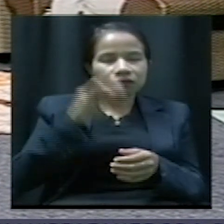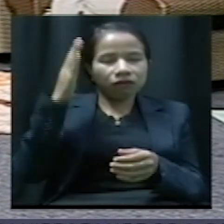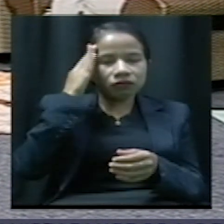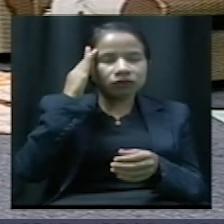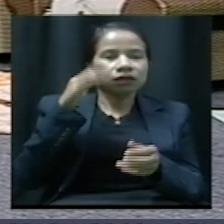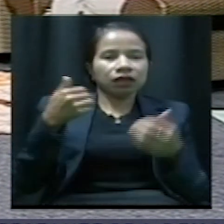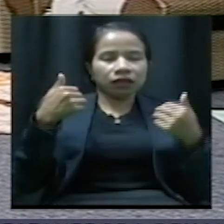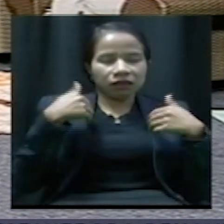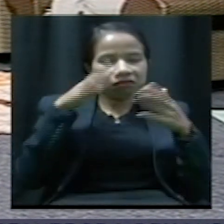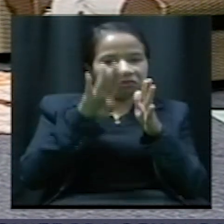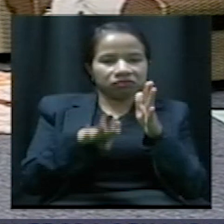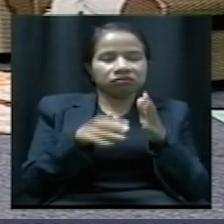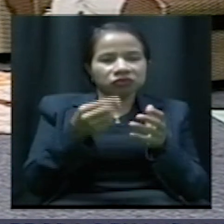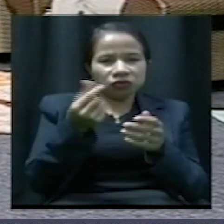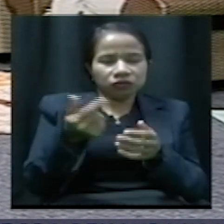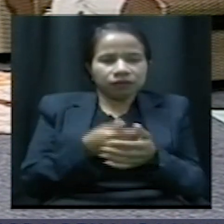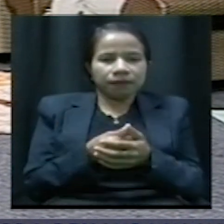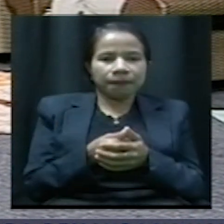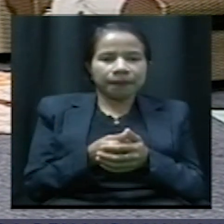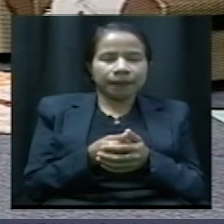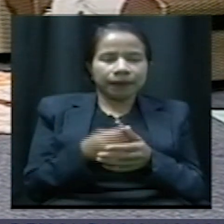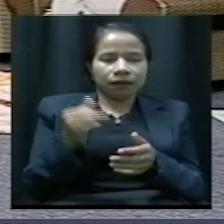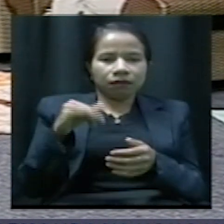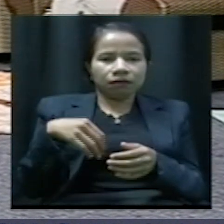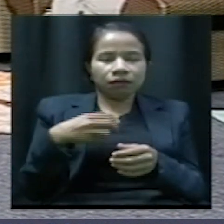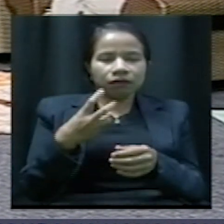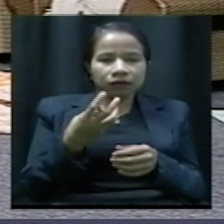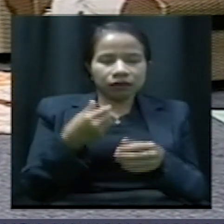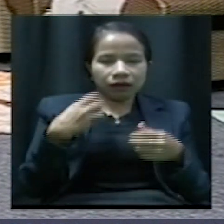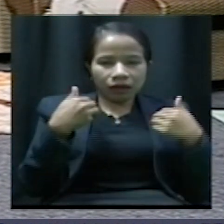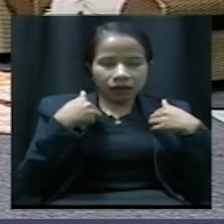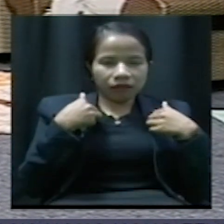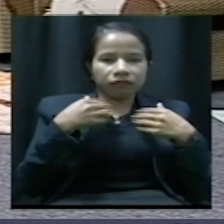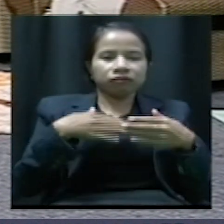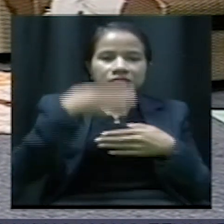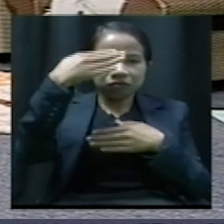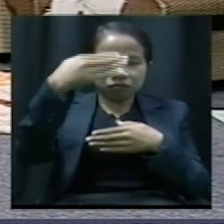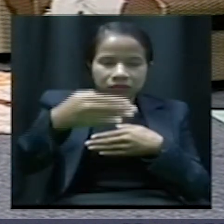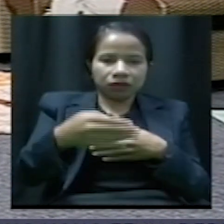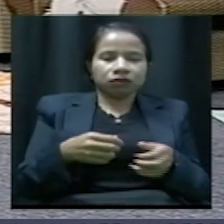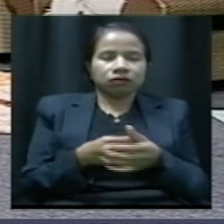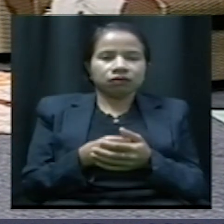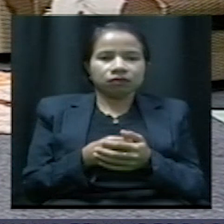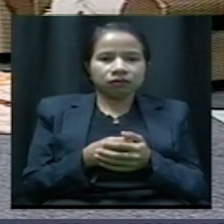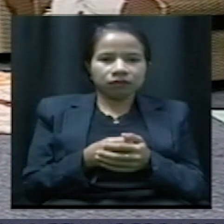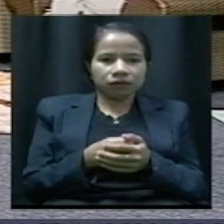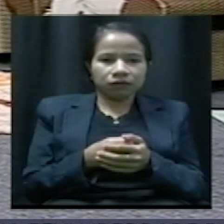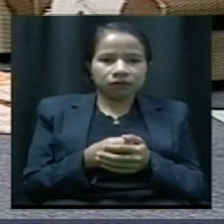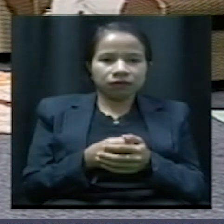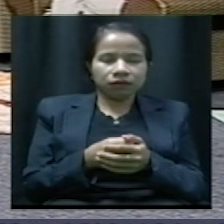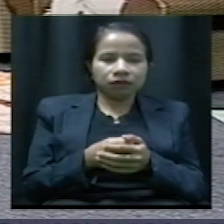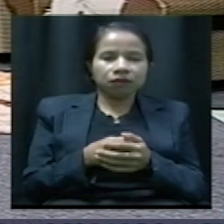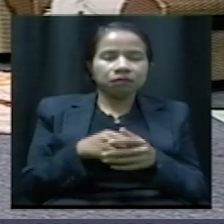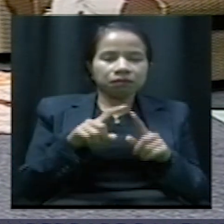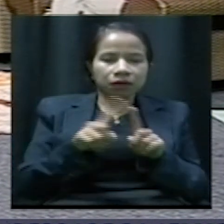sambalo ma be te responde da dau passo balo ana ia ita ne centro ida ne ita continua na fatin se fortifica ita